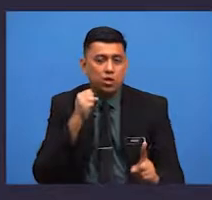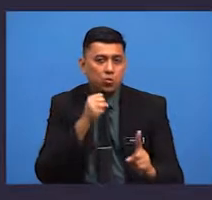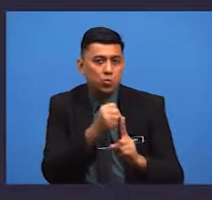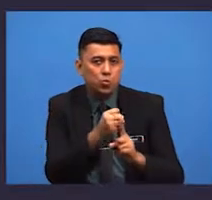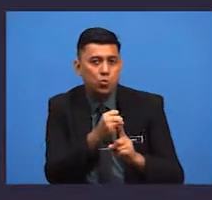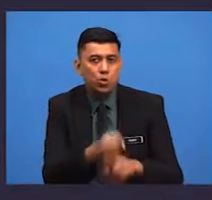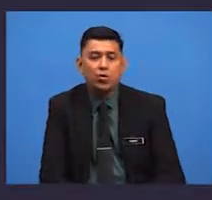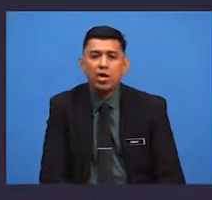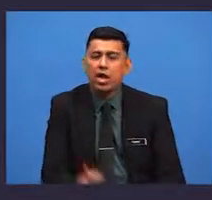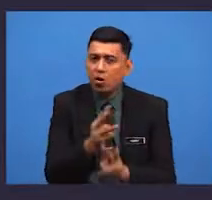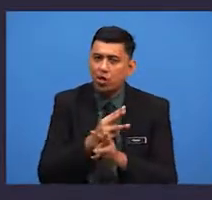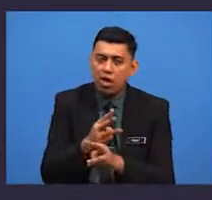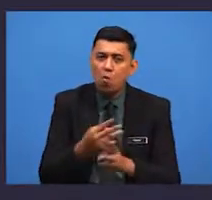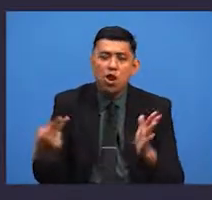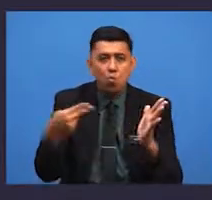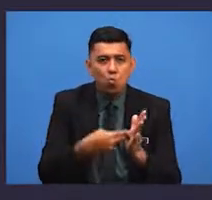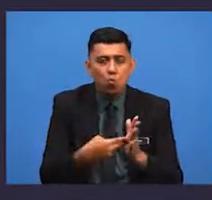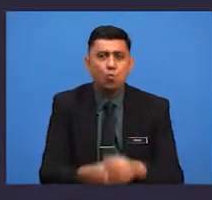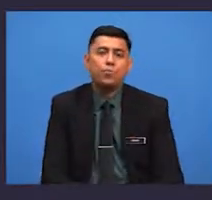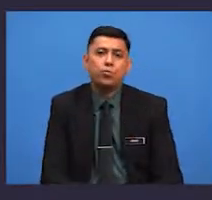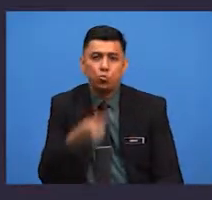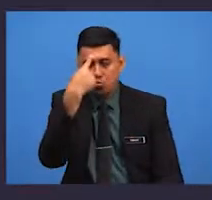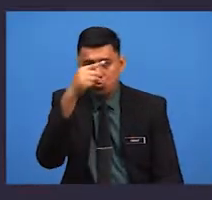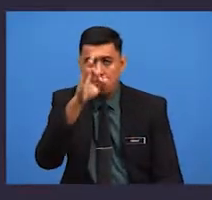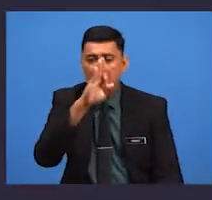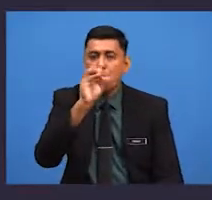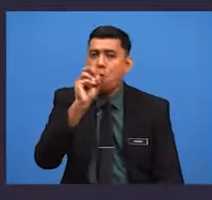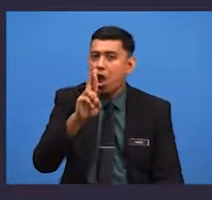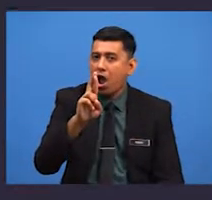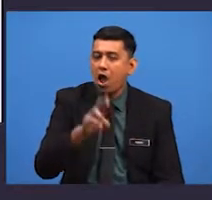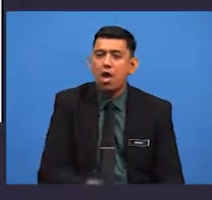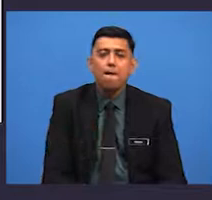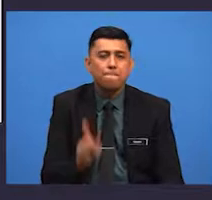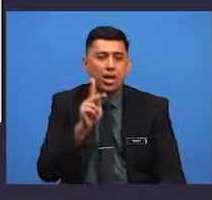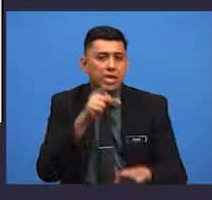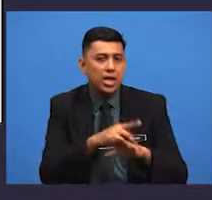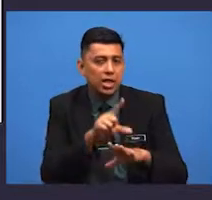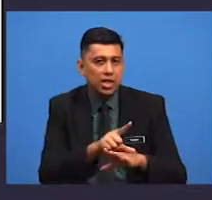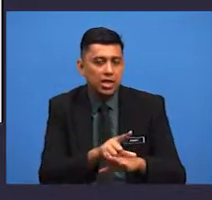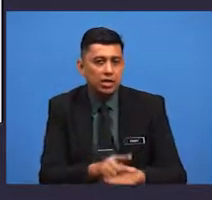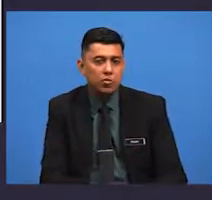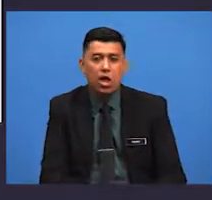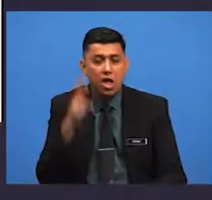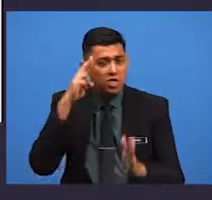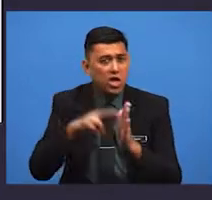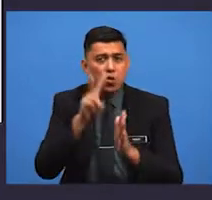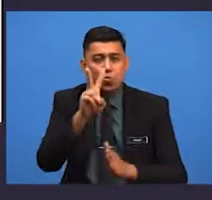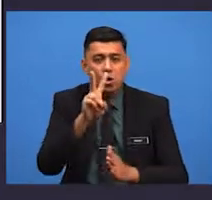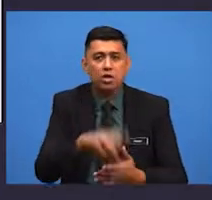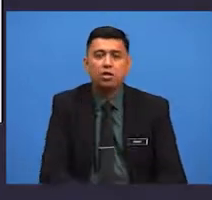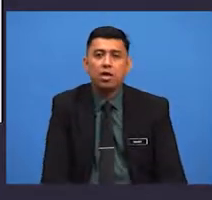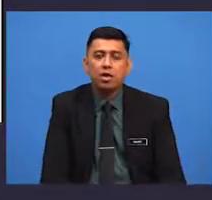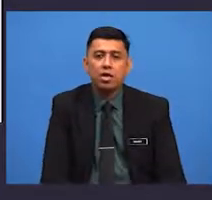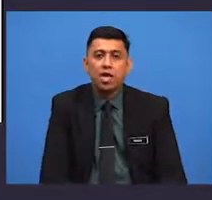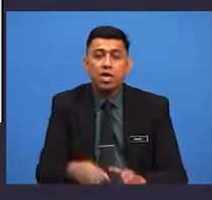bagi struktur kawalan ulangan untuk for. Manakala, rajah yang kedua adalah